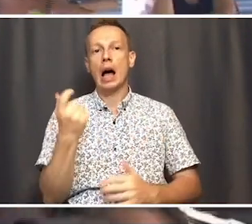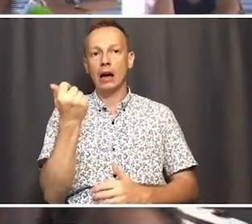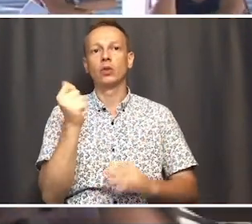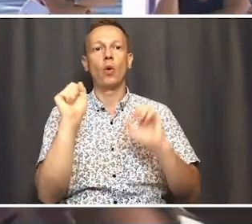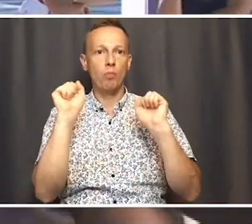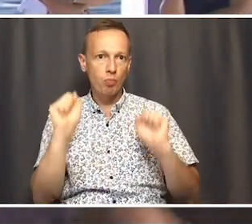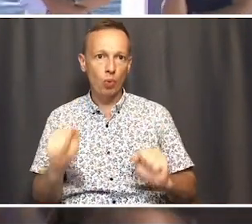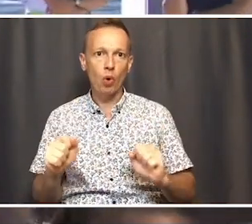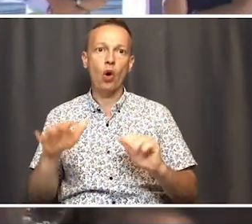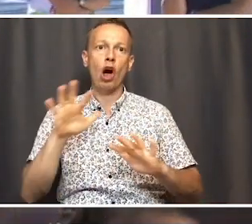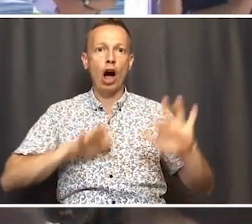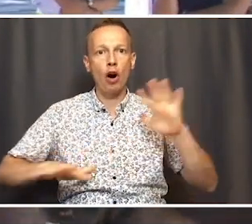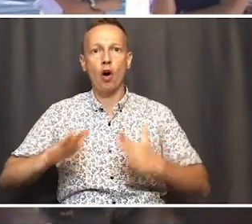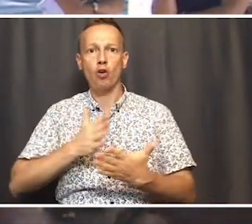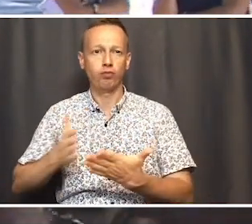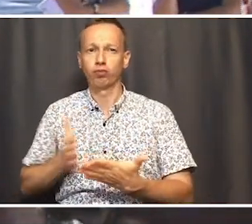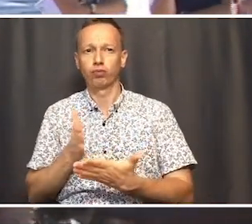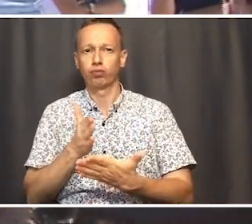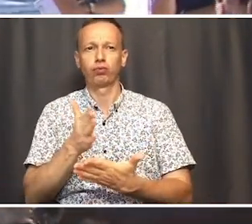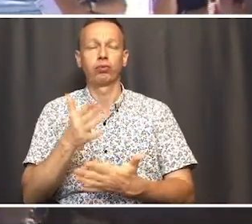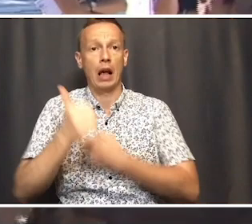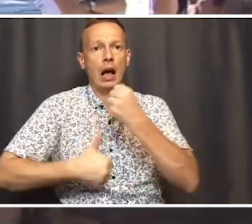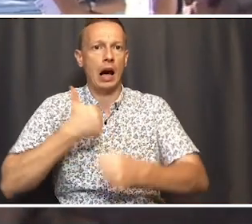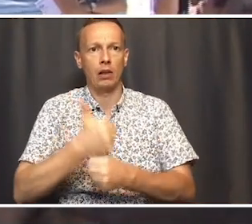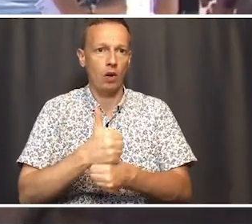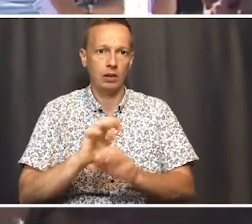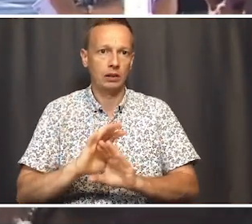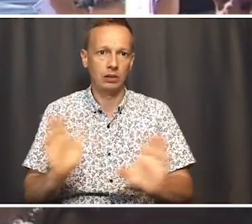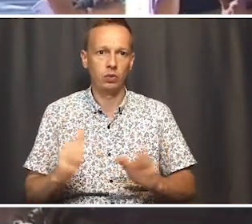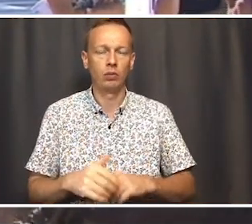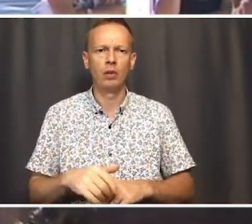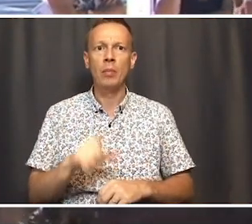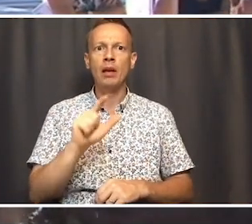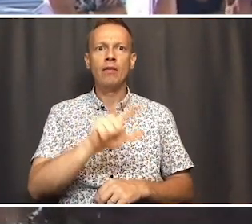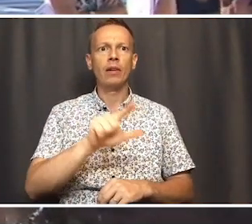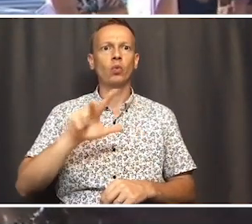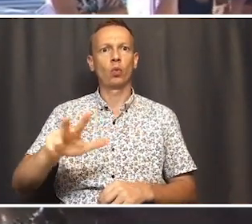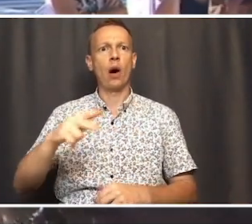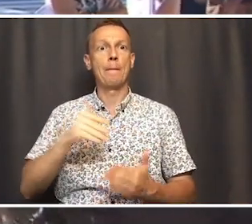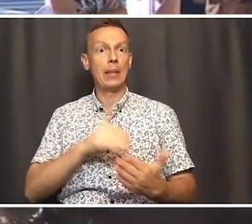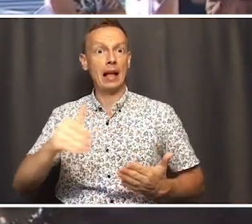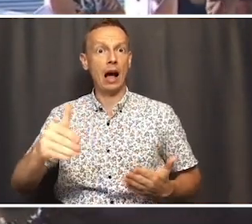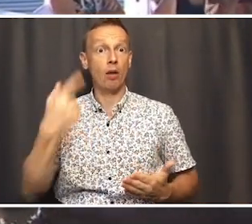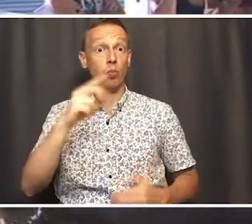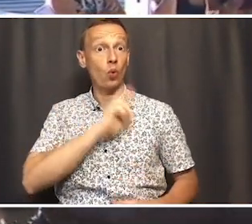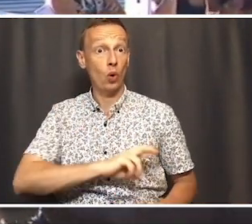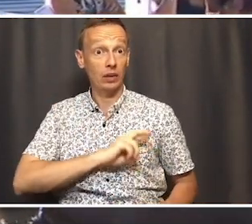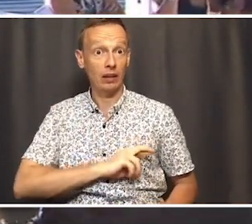cet argent permettrait de voter à peu près un an. Sachant que les 23 milliards, ce n'est pas pour la